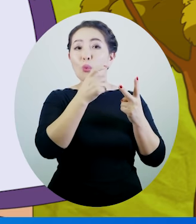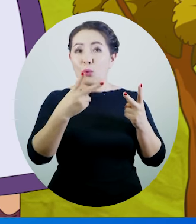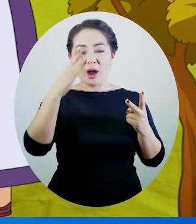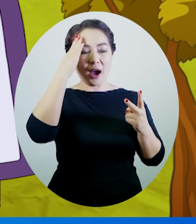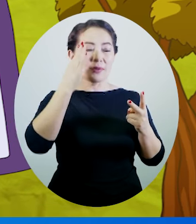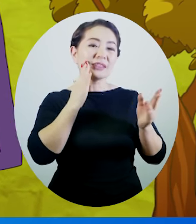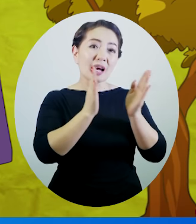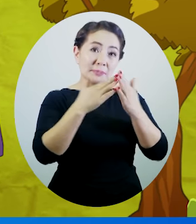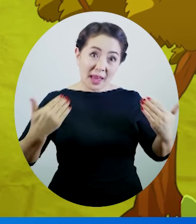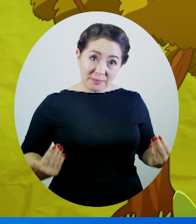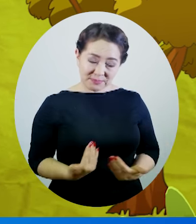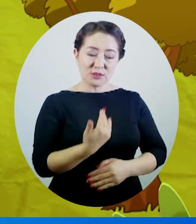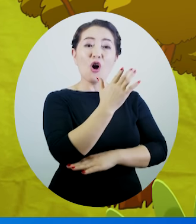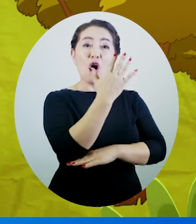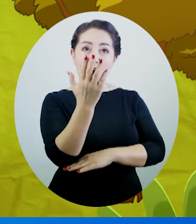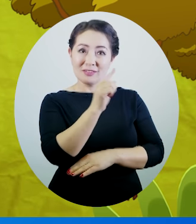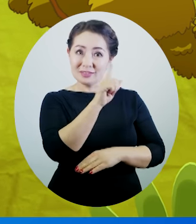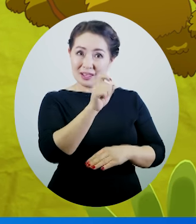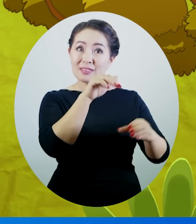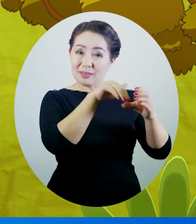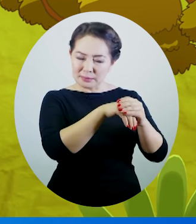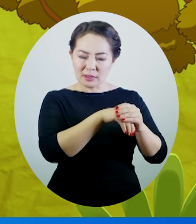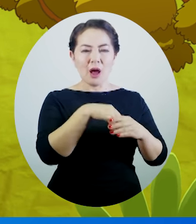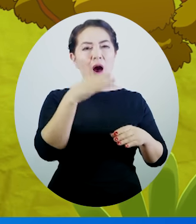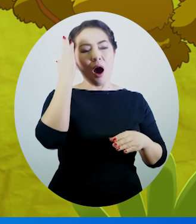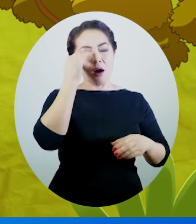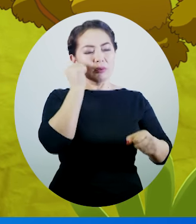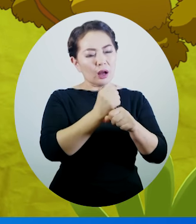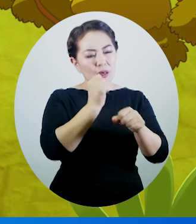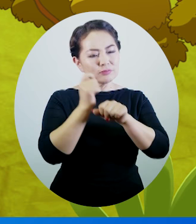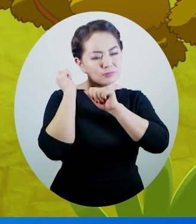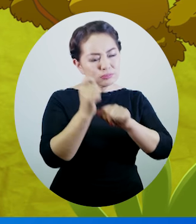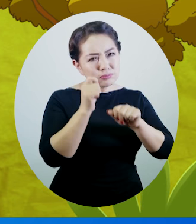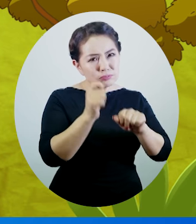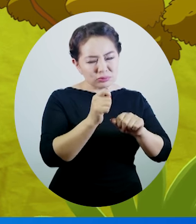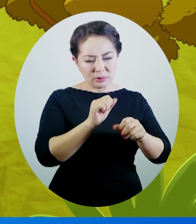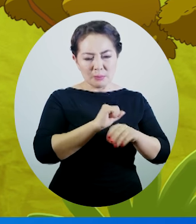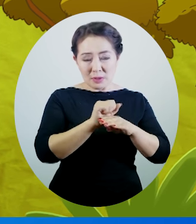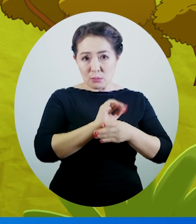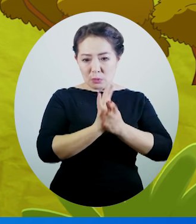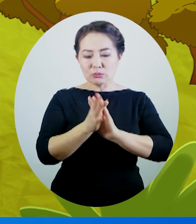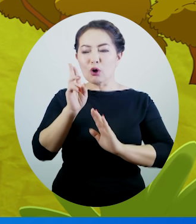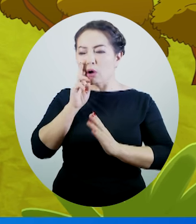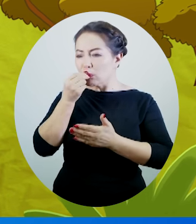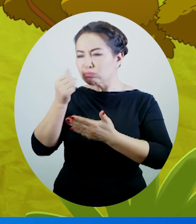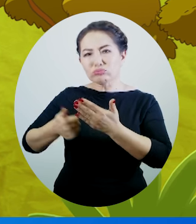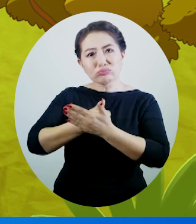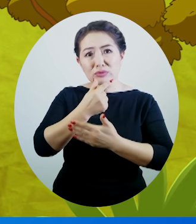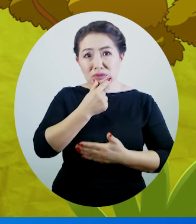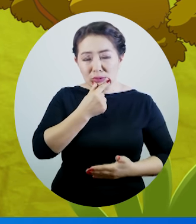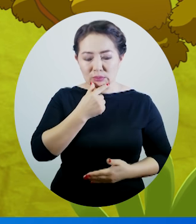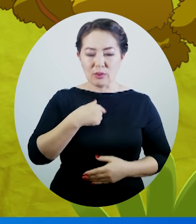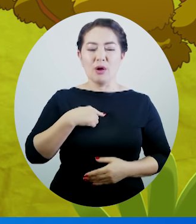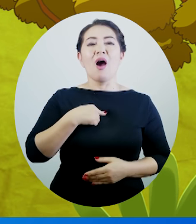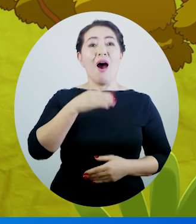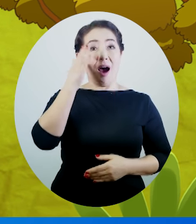суудаг байжээ. Аав нь өдөржингөө ойн гүн түлээ бэлтгэж ажилдаг боловч хоол хүнс тийм ч хангалтгүй байдаг байлаа. Нэг өдөр аав нь